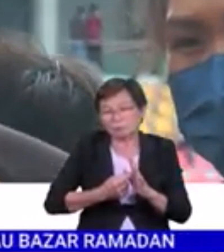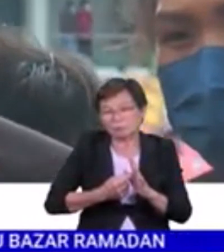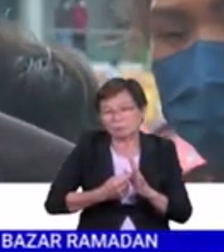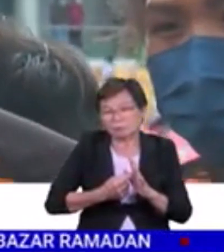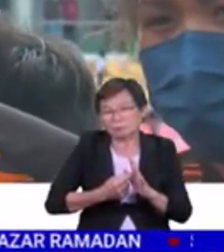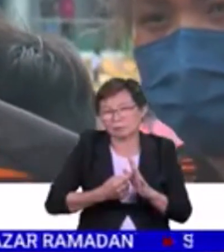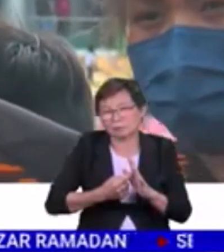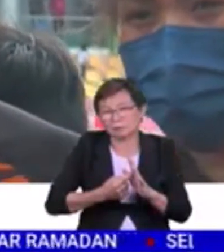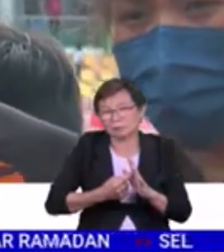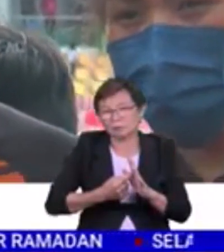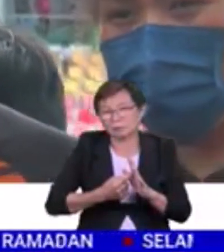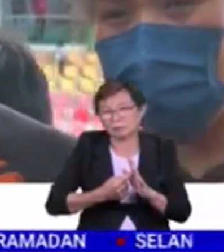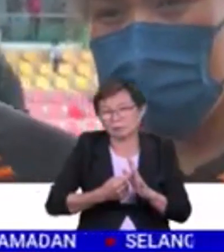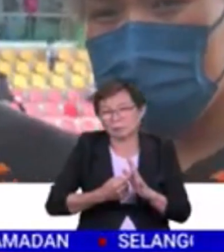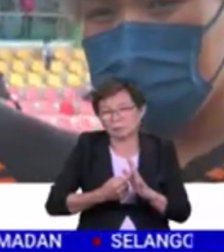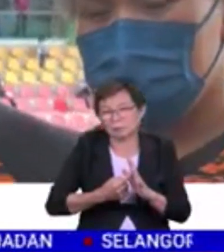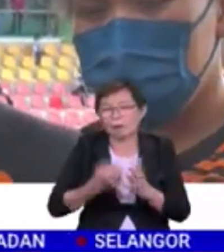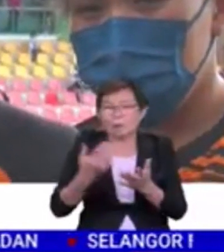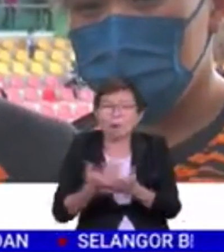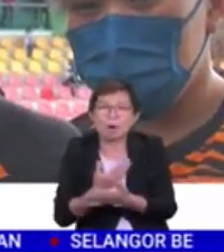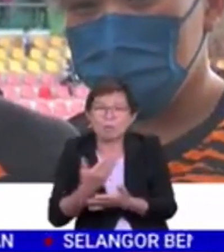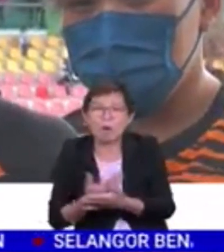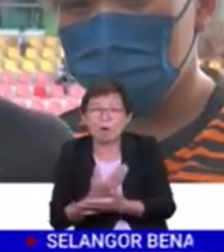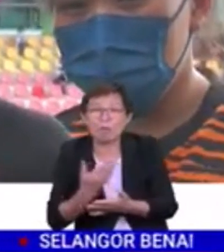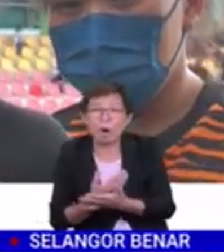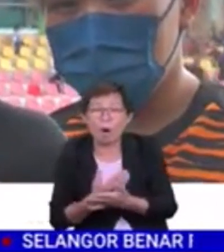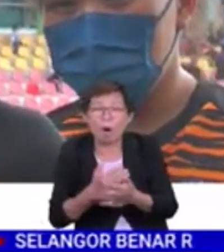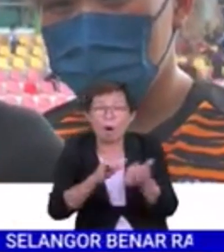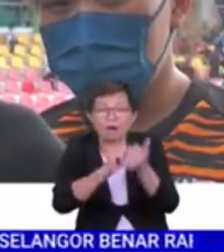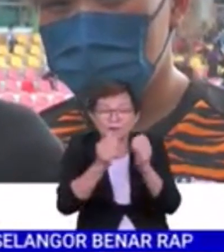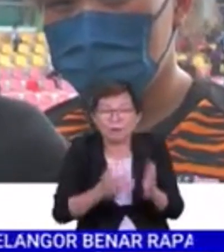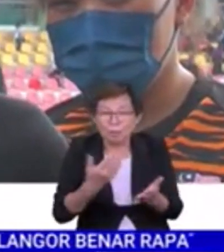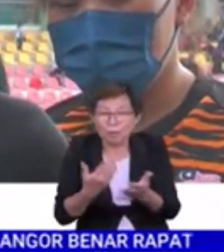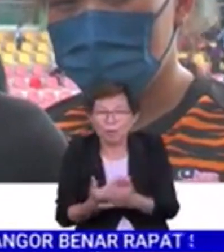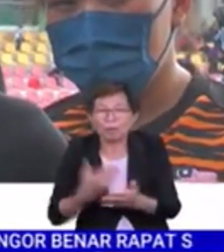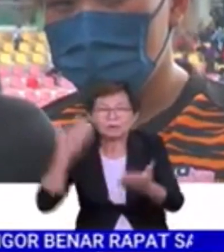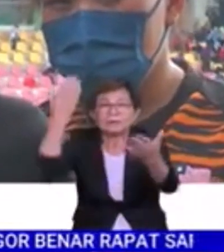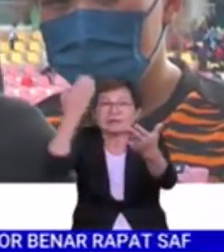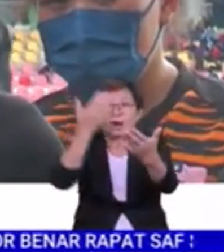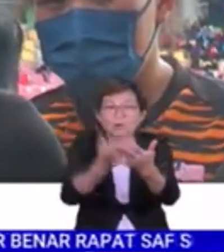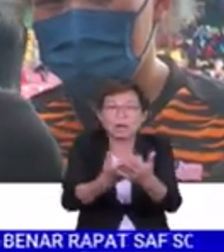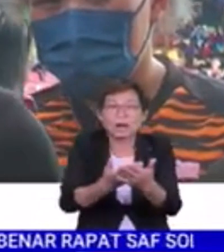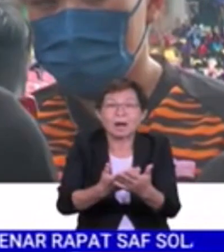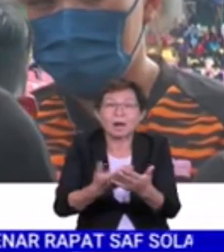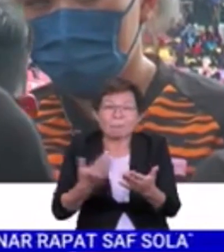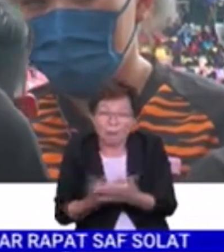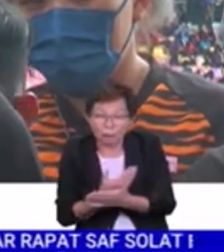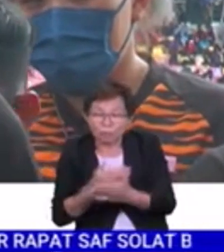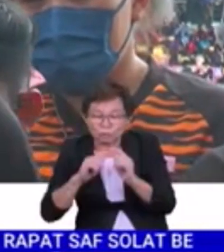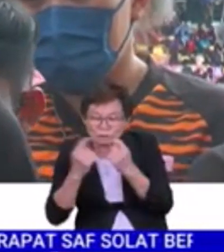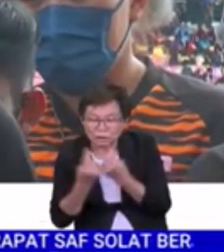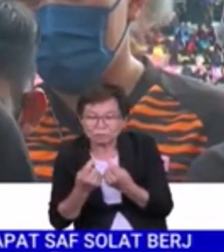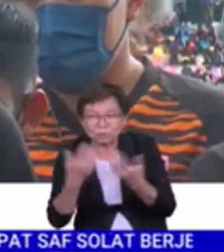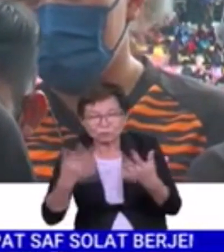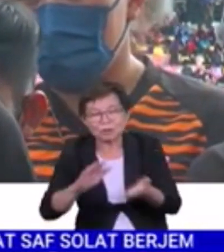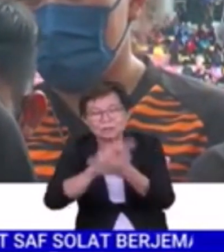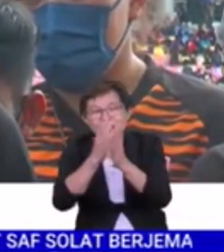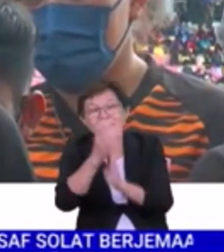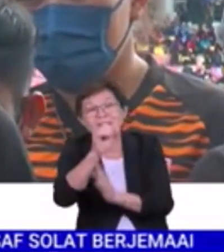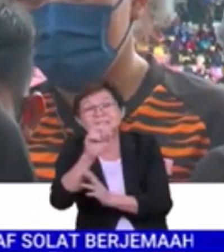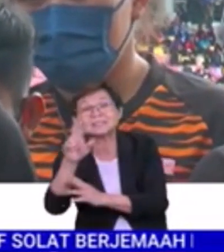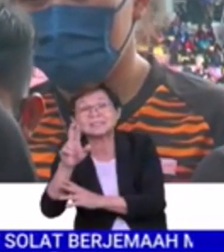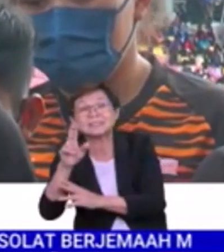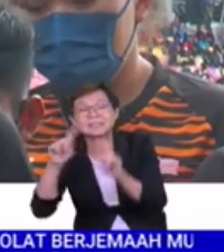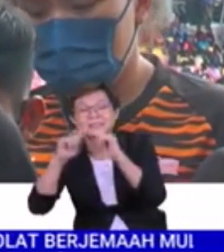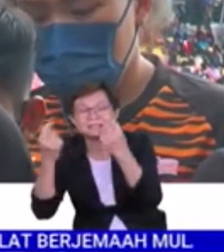Belapis team. Sampai sekarang saya sudah jadi pergi senior teams. Sebelum tu saya start